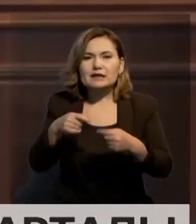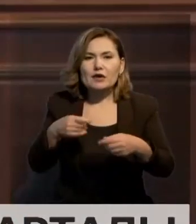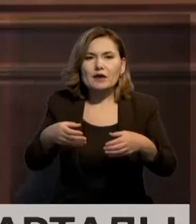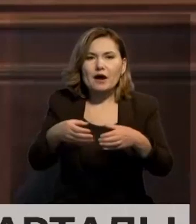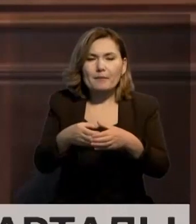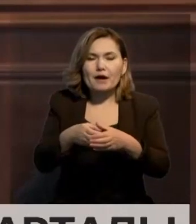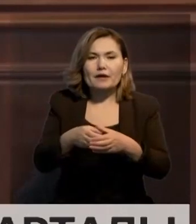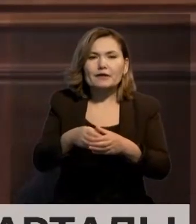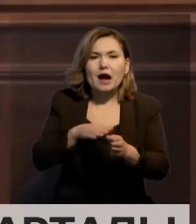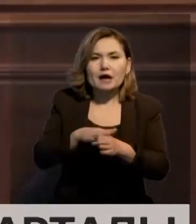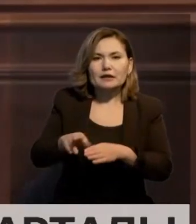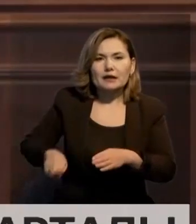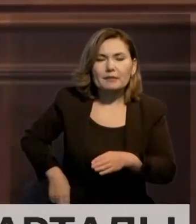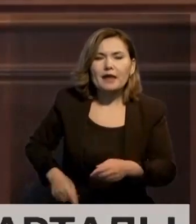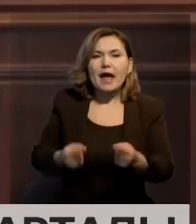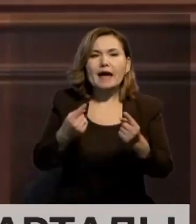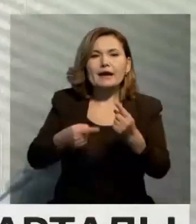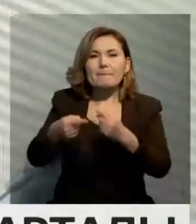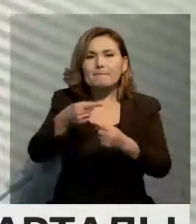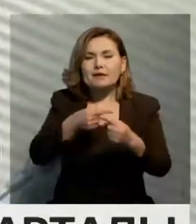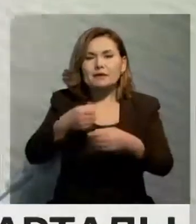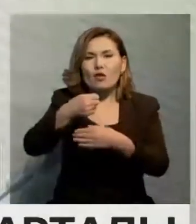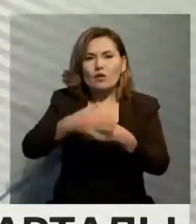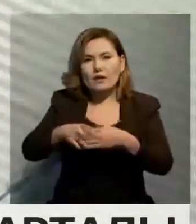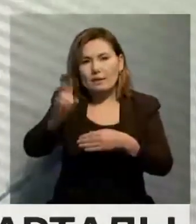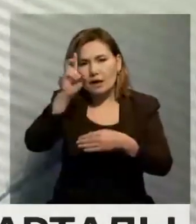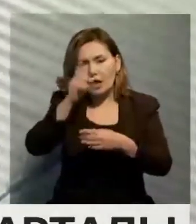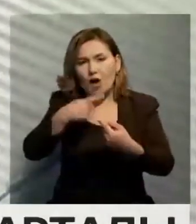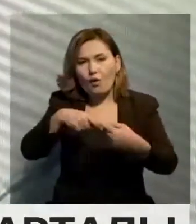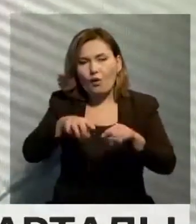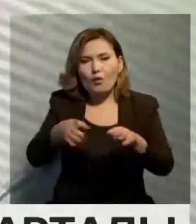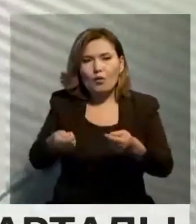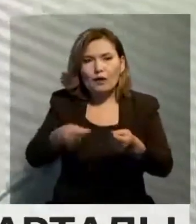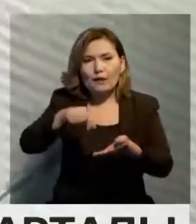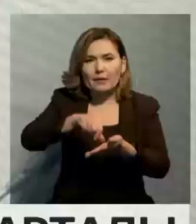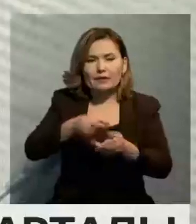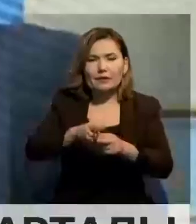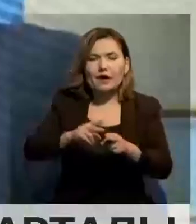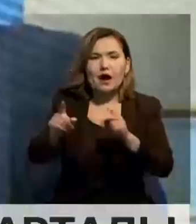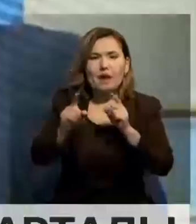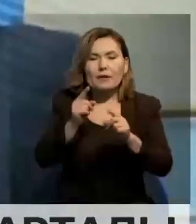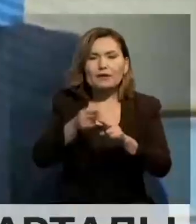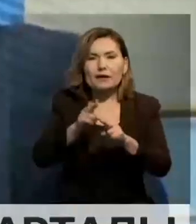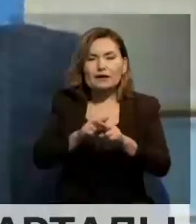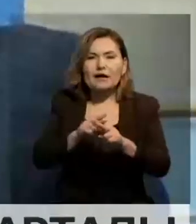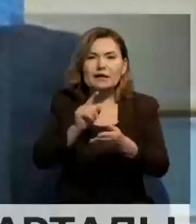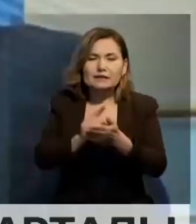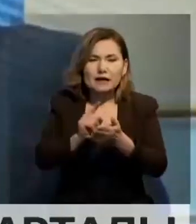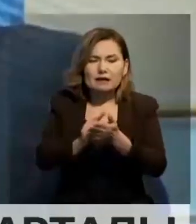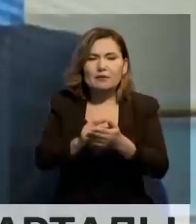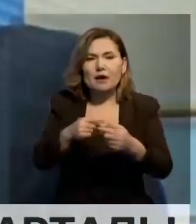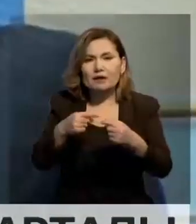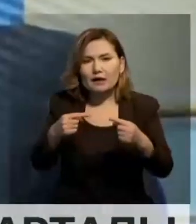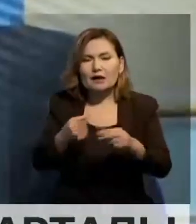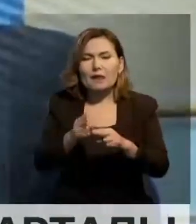палатасының атқарушы директоры, ірі бизнес және орталық мемлекеттік органдардың өкілдері қатысты. Отырыс аясында салық саясатының тиімділігін